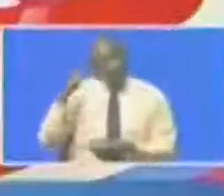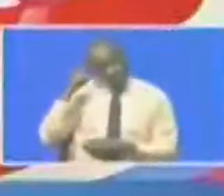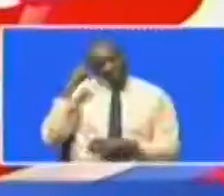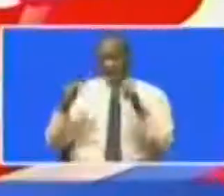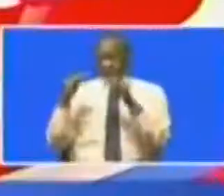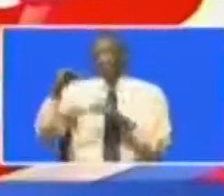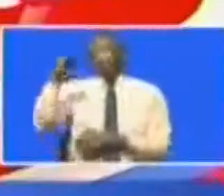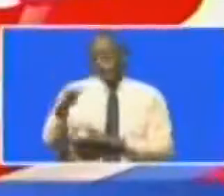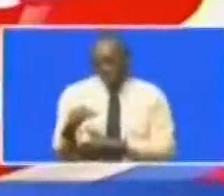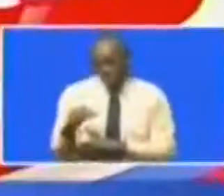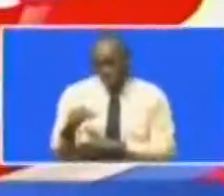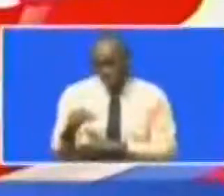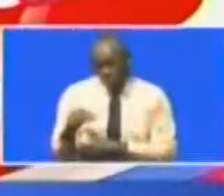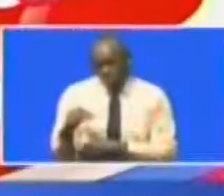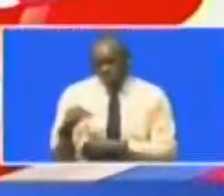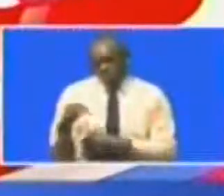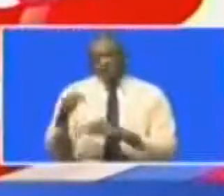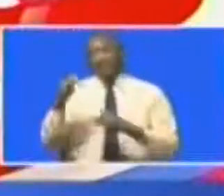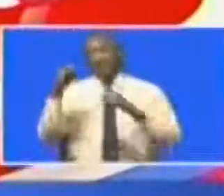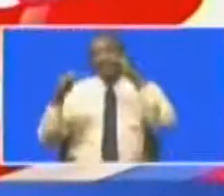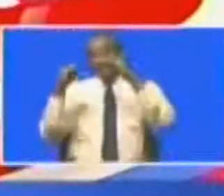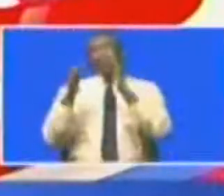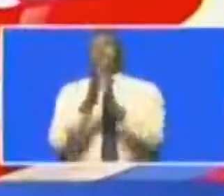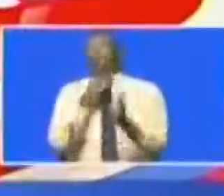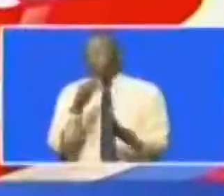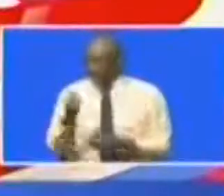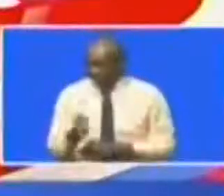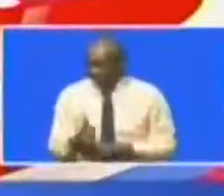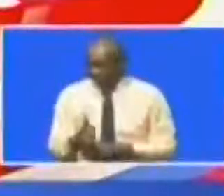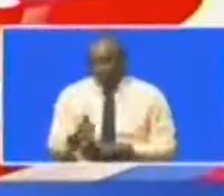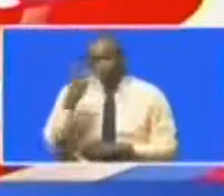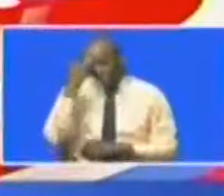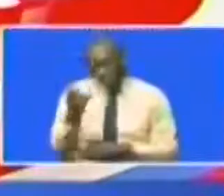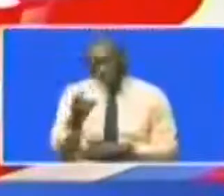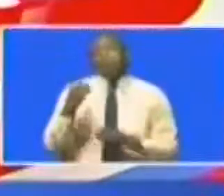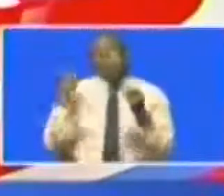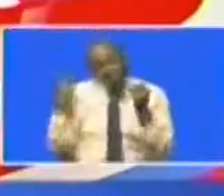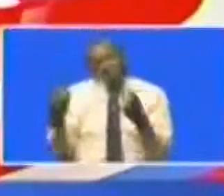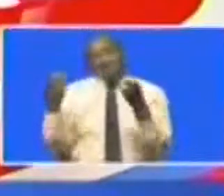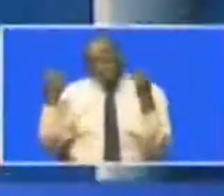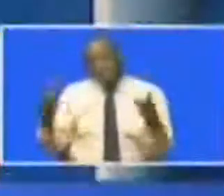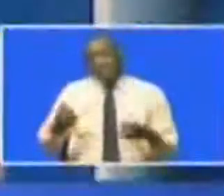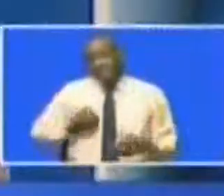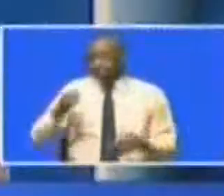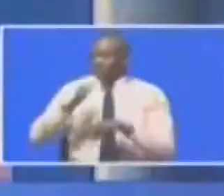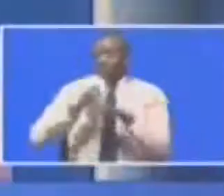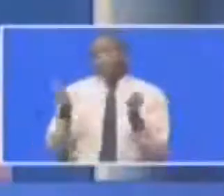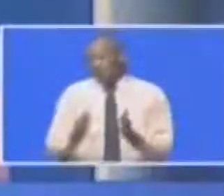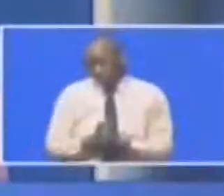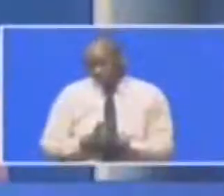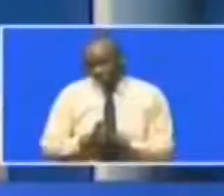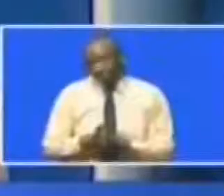viko chini, havijafikia kiwango ambacho tunaweza taka, kwa sababu bado kuna wasichana wengi ambao hawako shule,